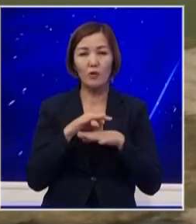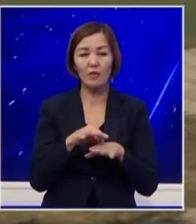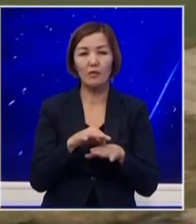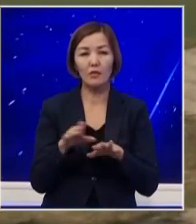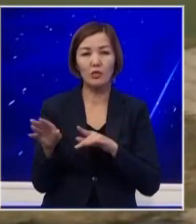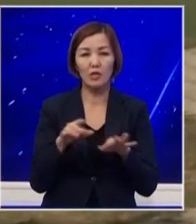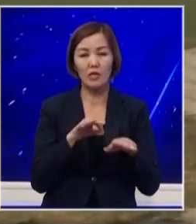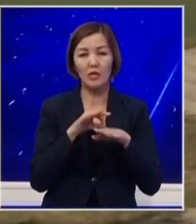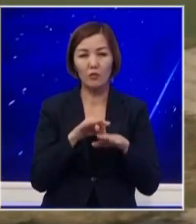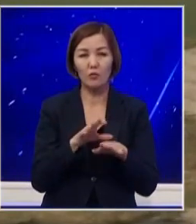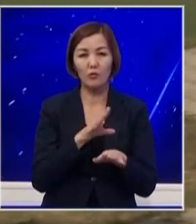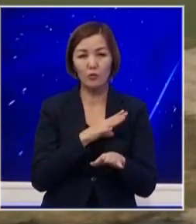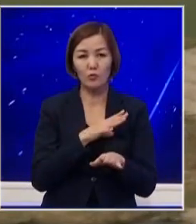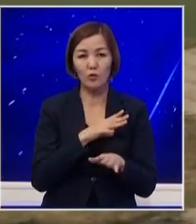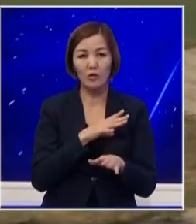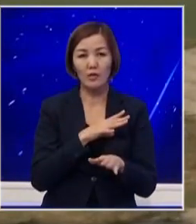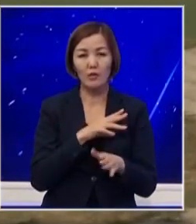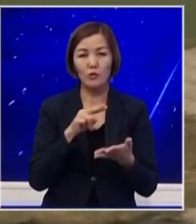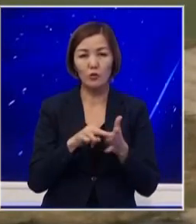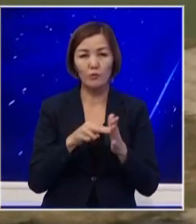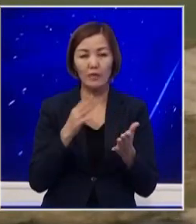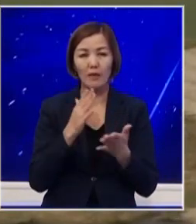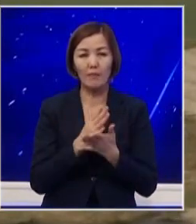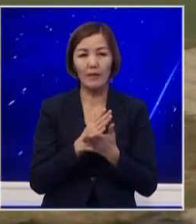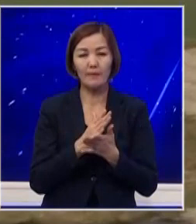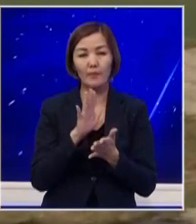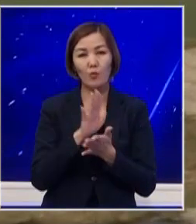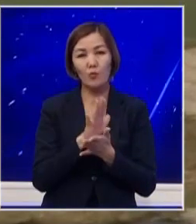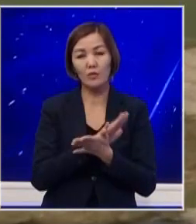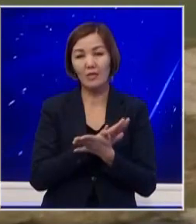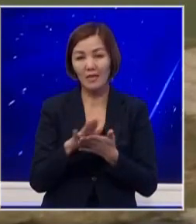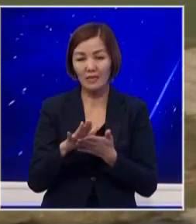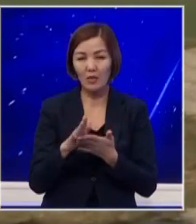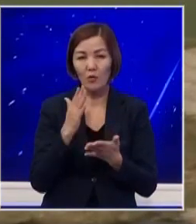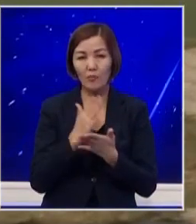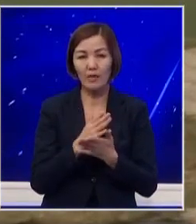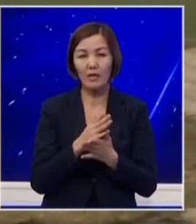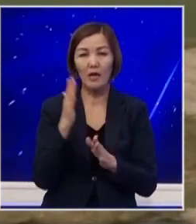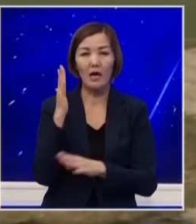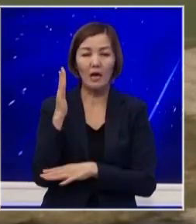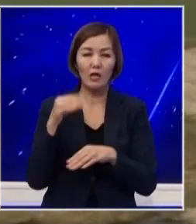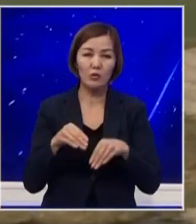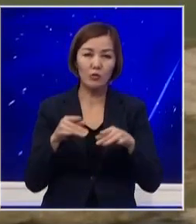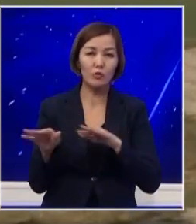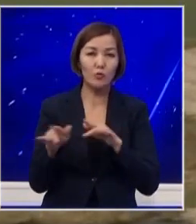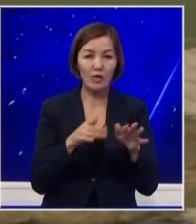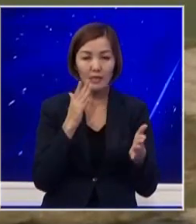көзін ашу, одан кейін ұлттық парк аумағын қоқыстардан тазалау, ағаш отырғызу акциясы,